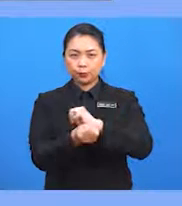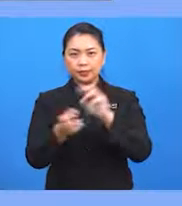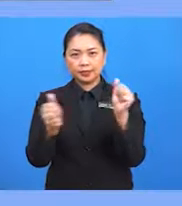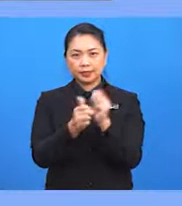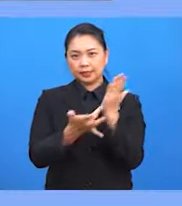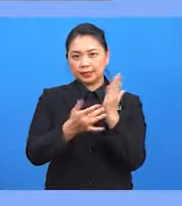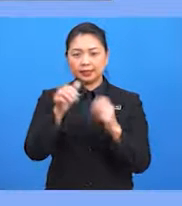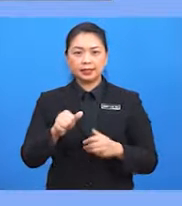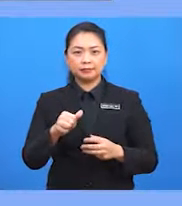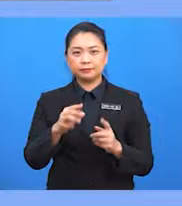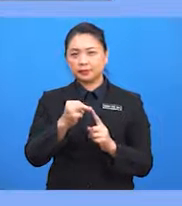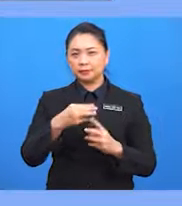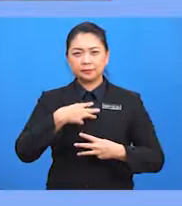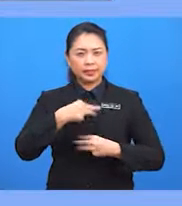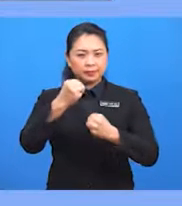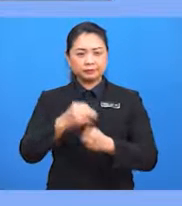menarik.